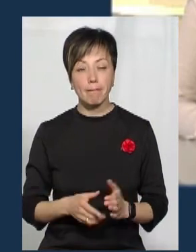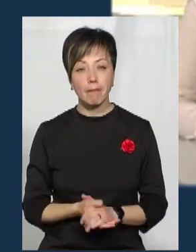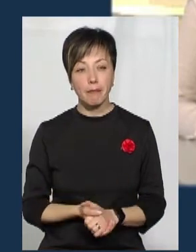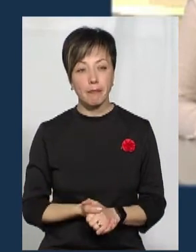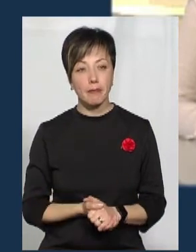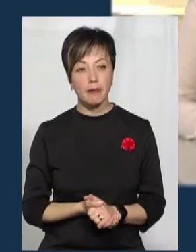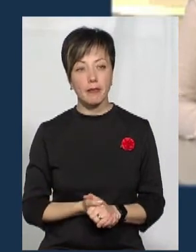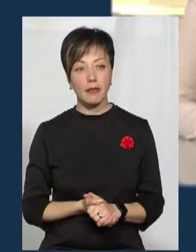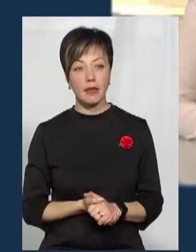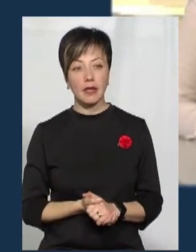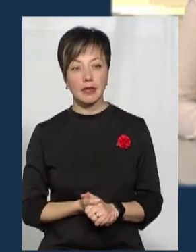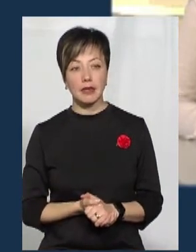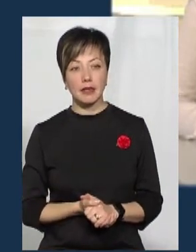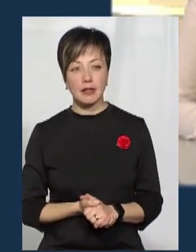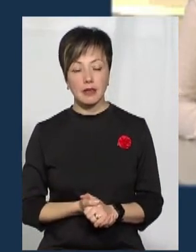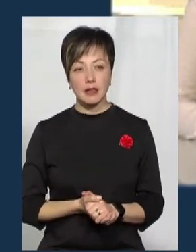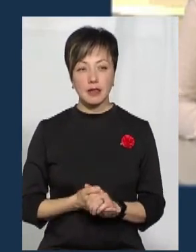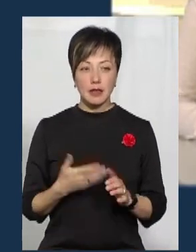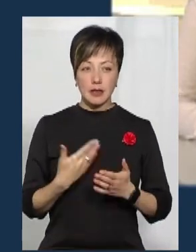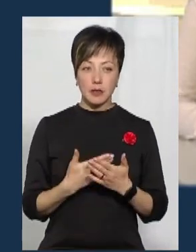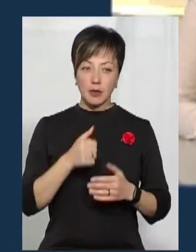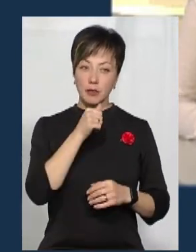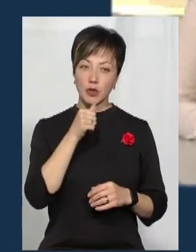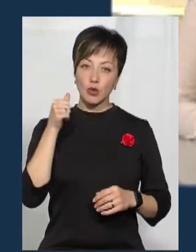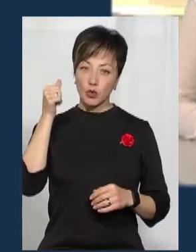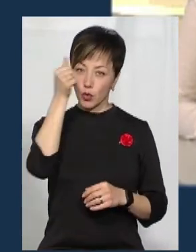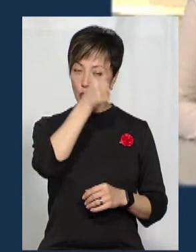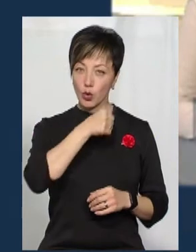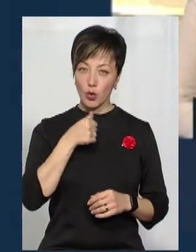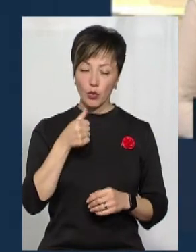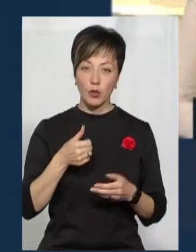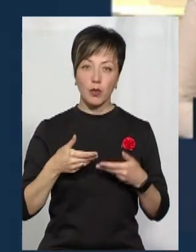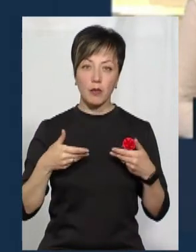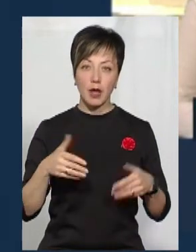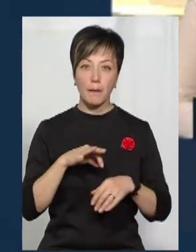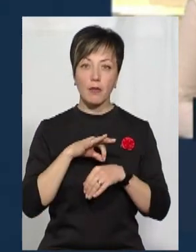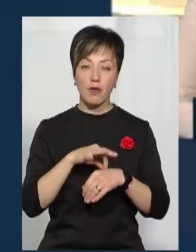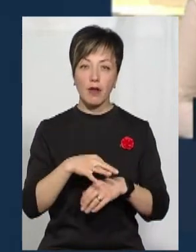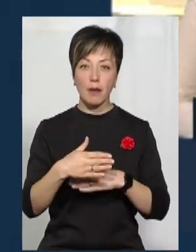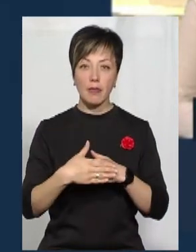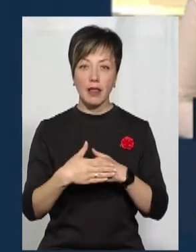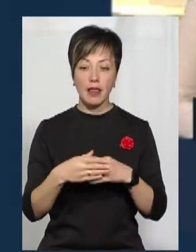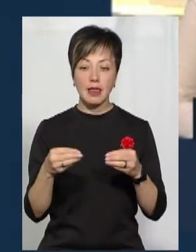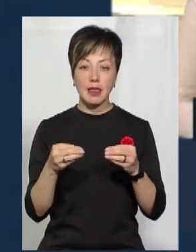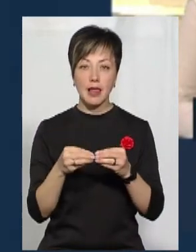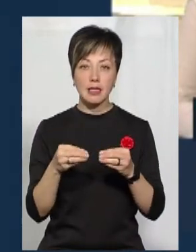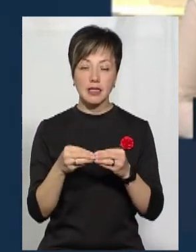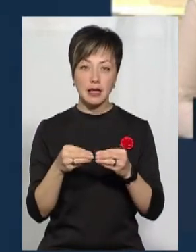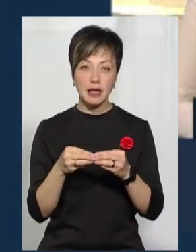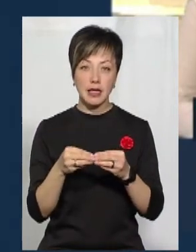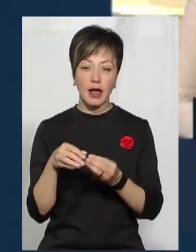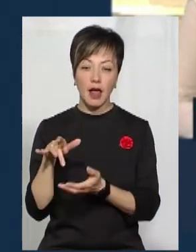Останнім часом, до прикладу, минулого року ми провели близько 10 екскурсій